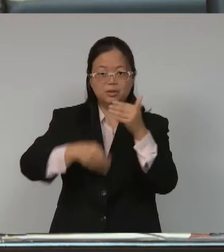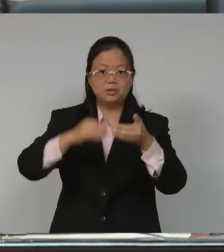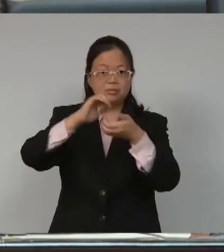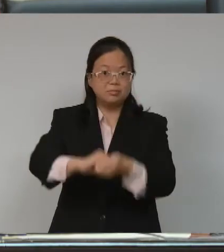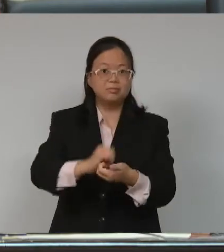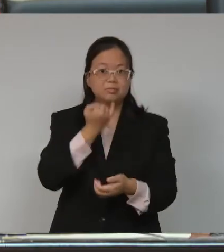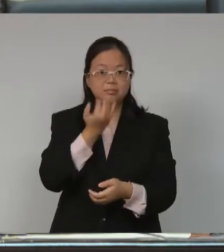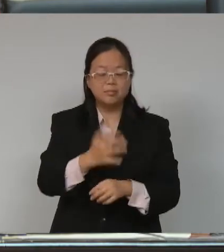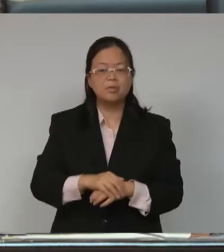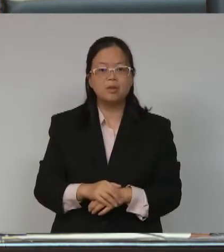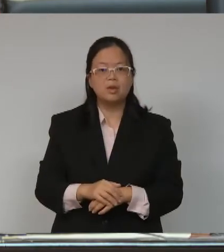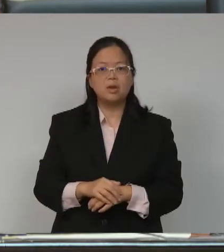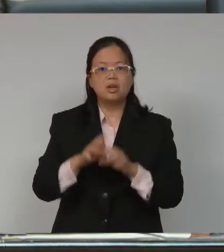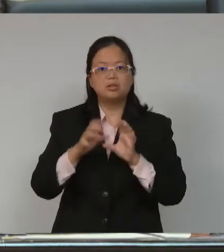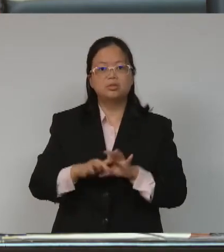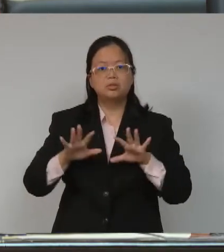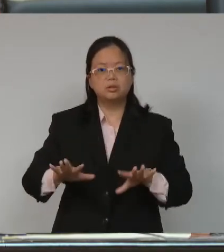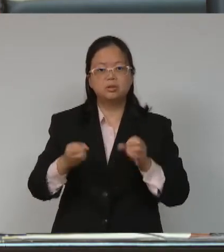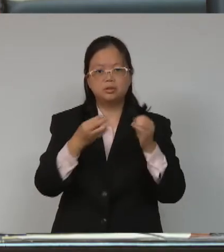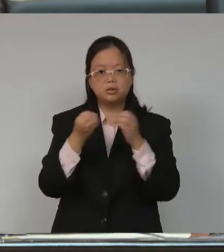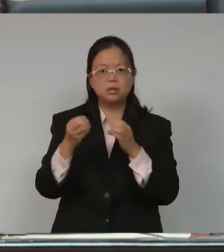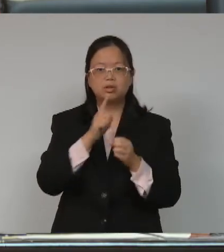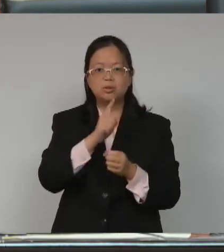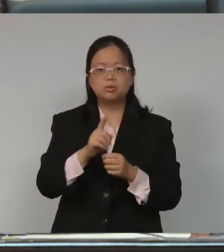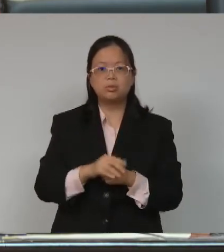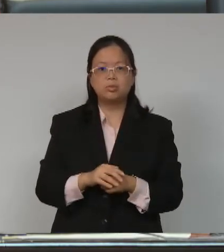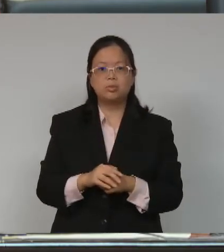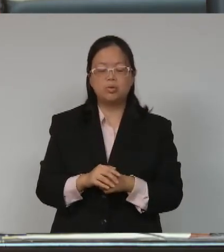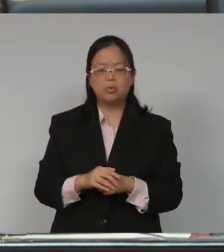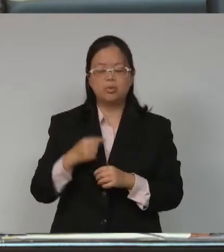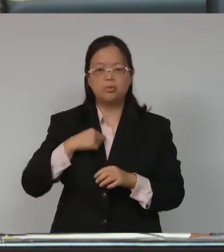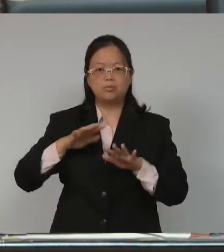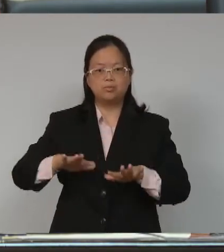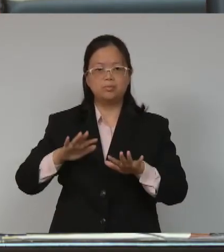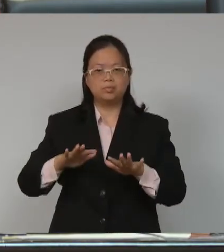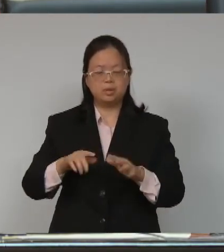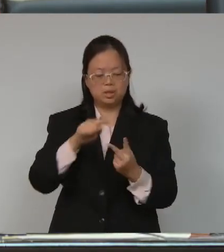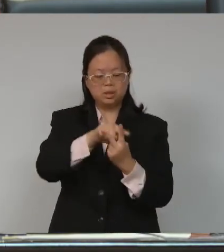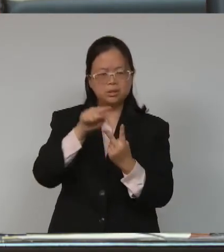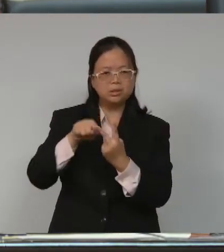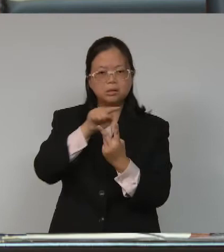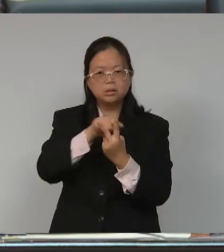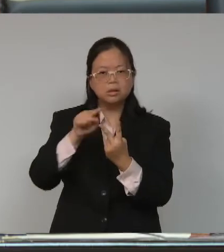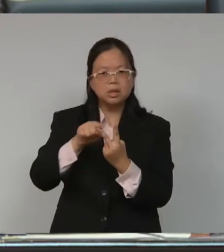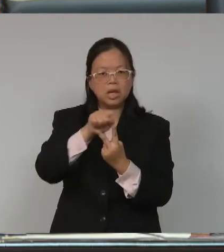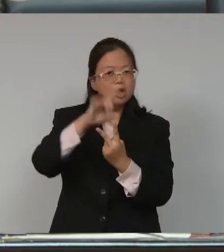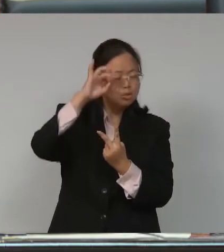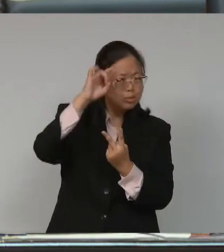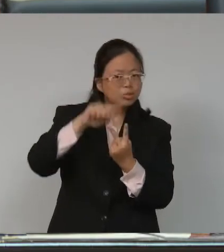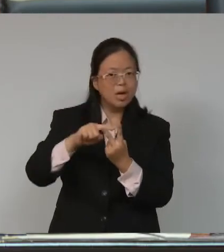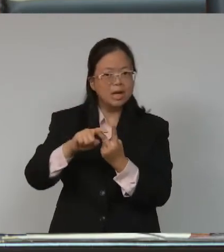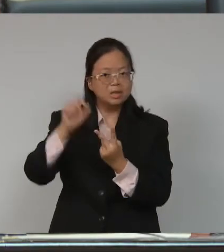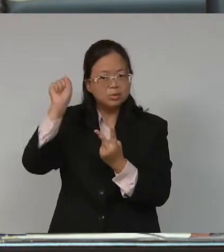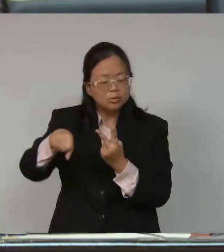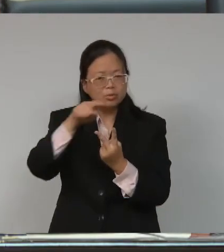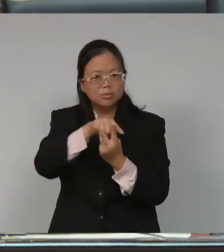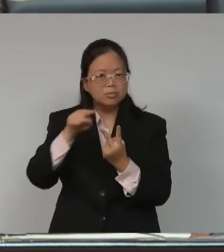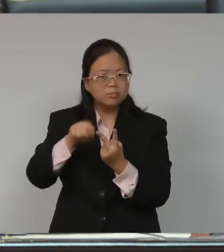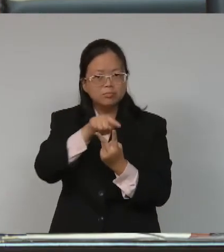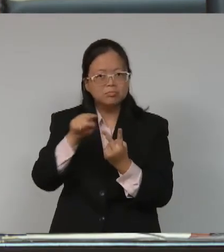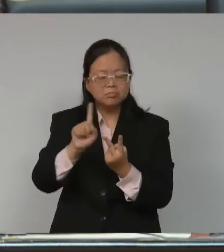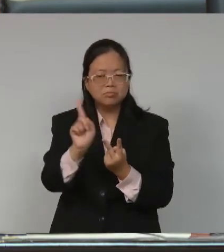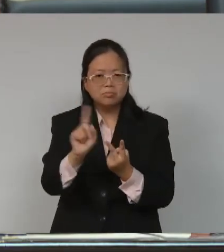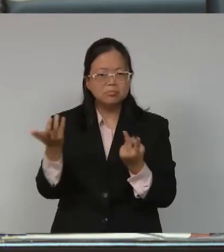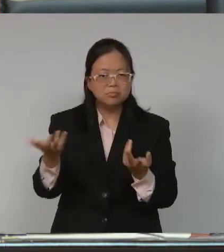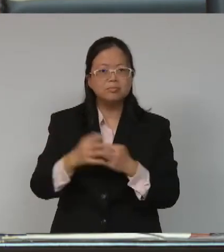予公民投票的提案的领衔人呢，有这个在创制跟复决之中进行选择的一个权利。这其实是一